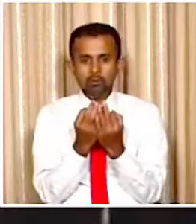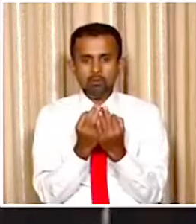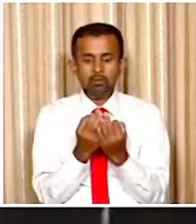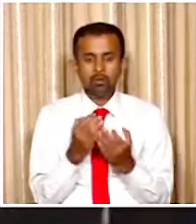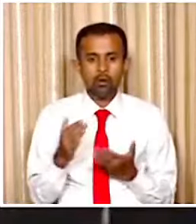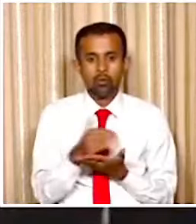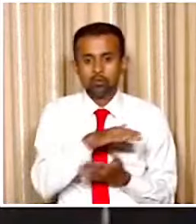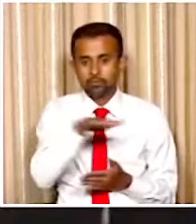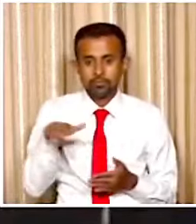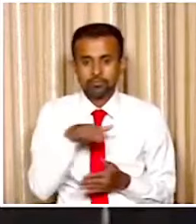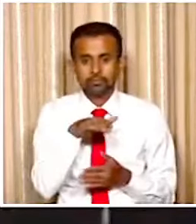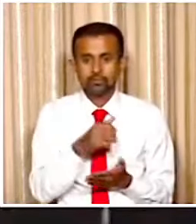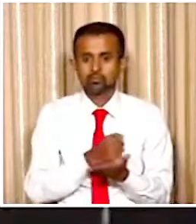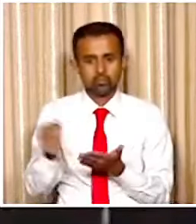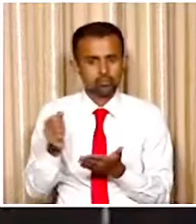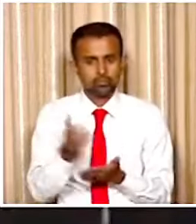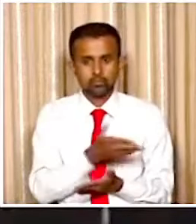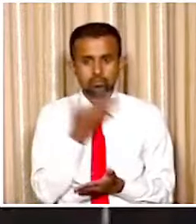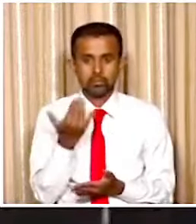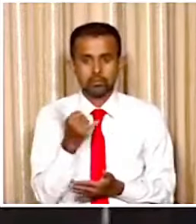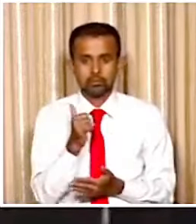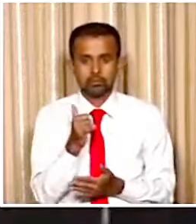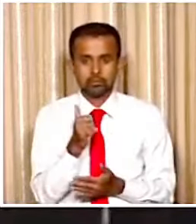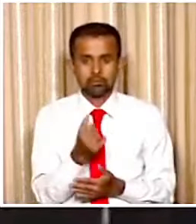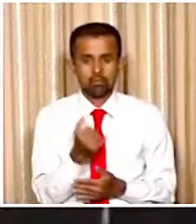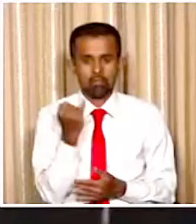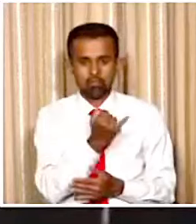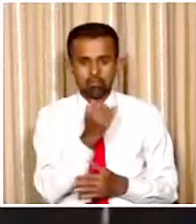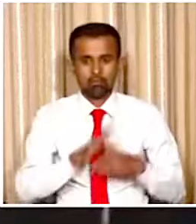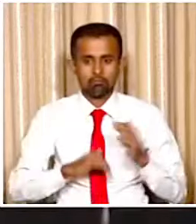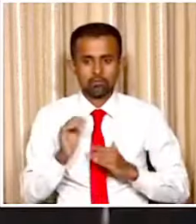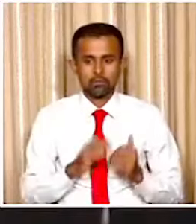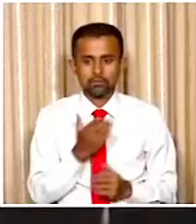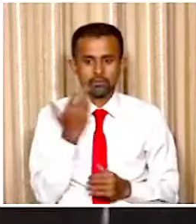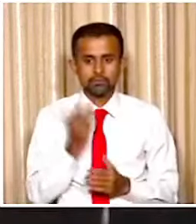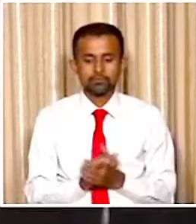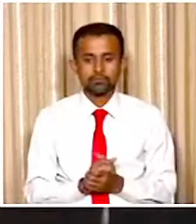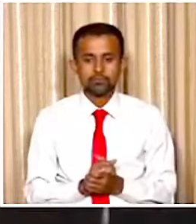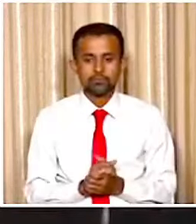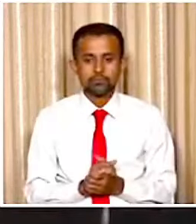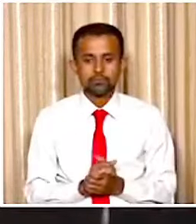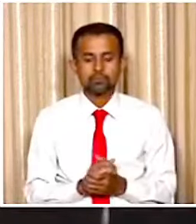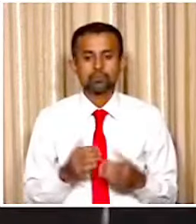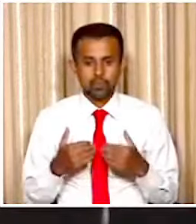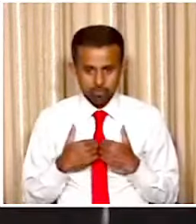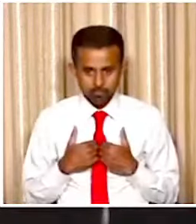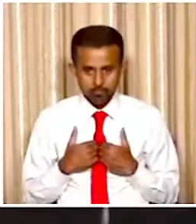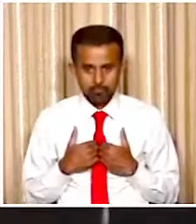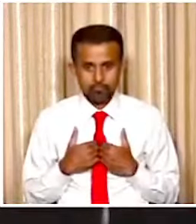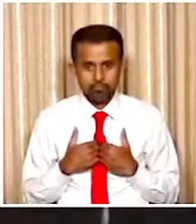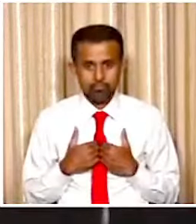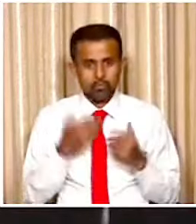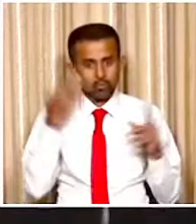සමස්ත සමාජය ඉදිරියේ විනාශ කරන්න පුළුවන් සමහර අවස්ථාවන් වලදී මේක වැරදි විදියට භාවිත කරොත් ඒ නිසා අපි